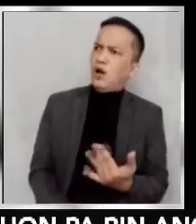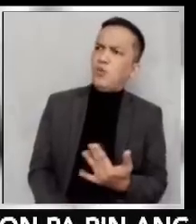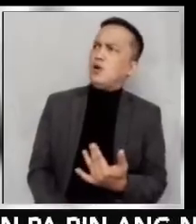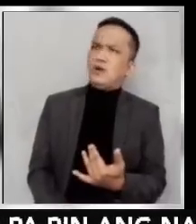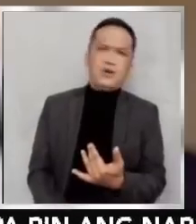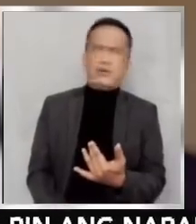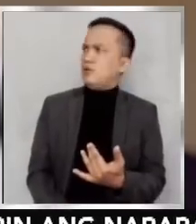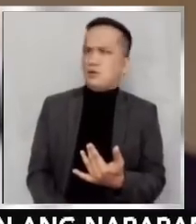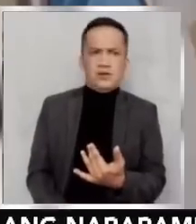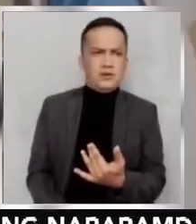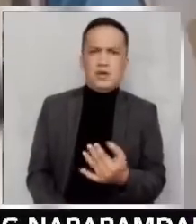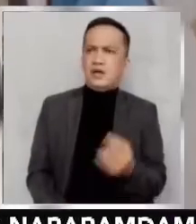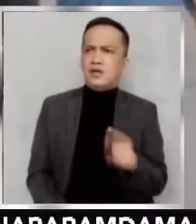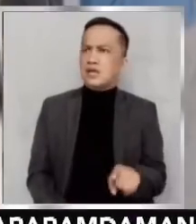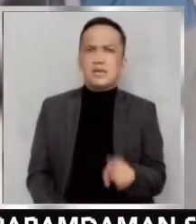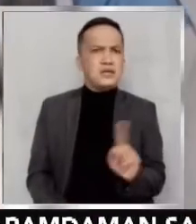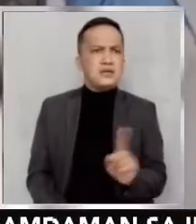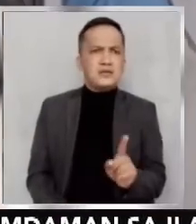Kanyari?